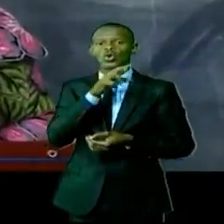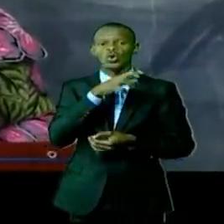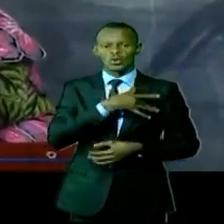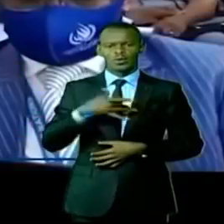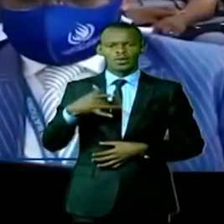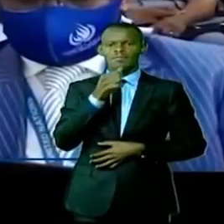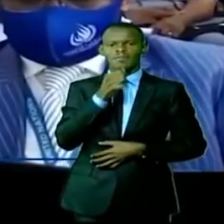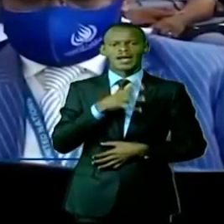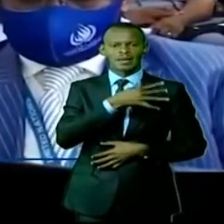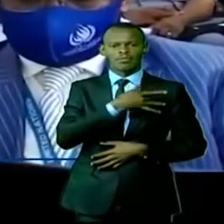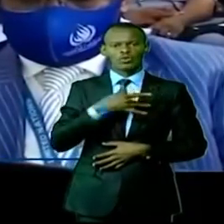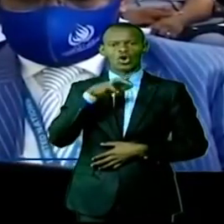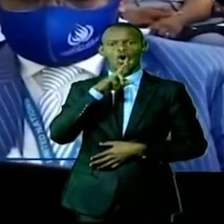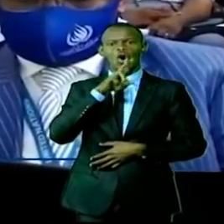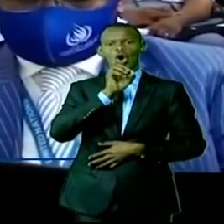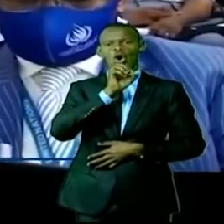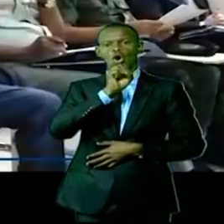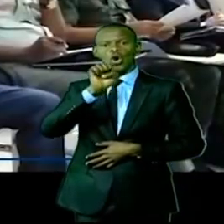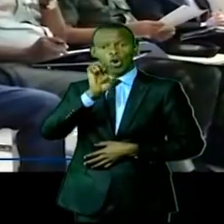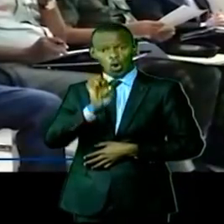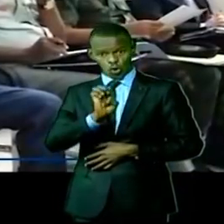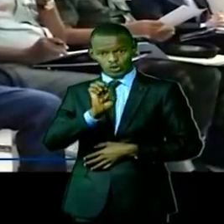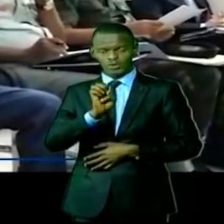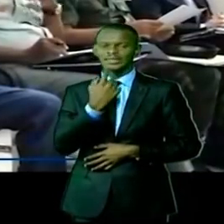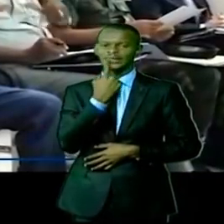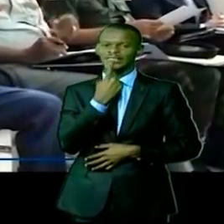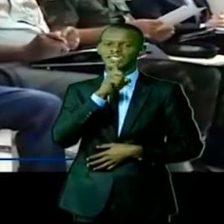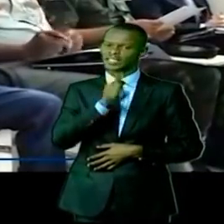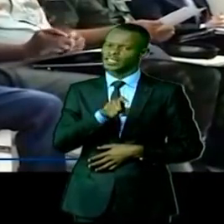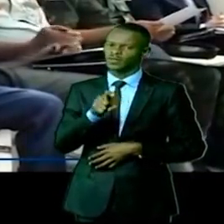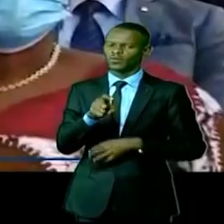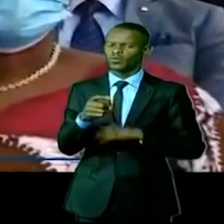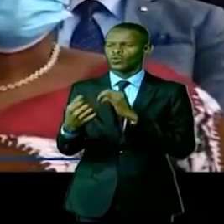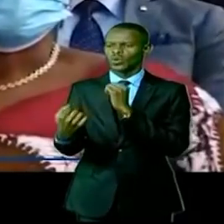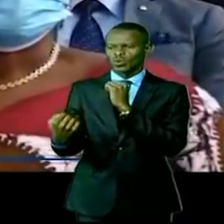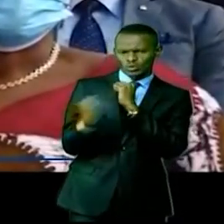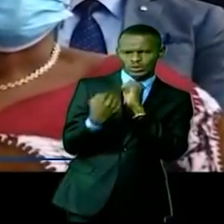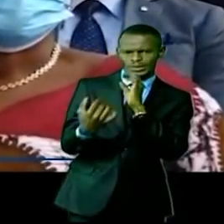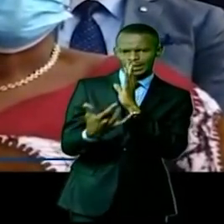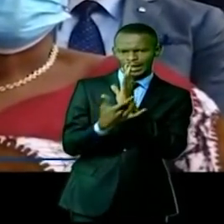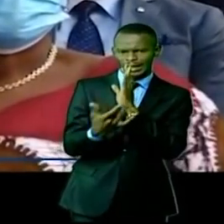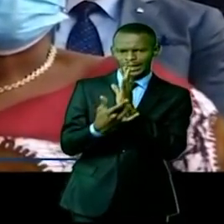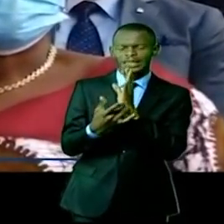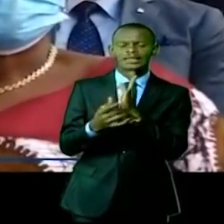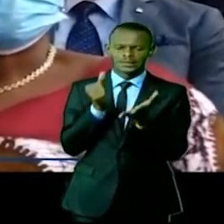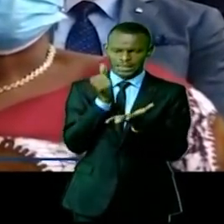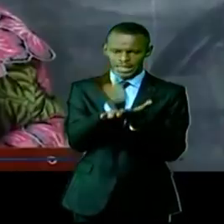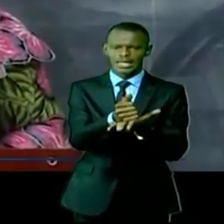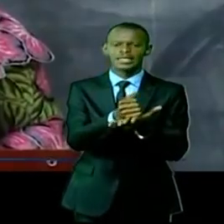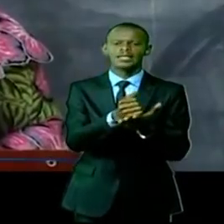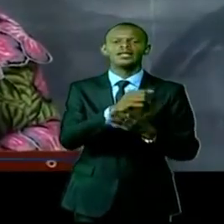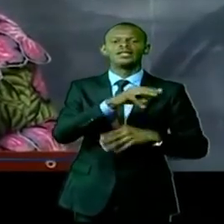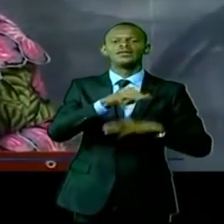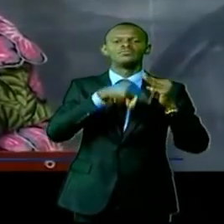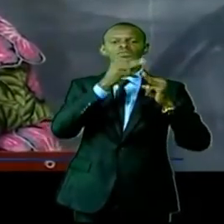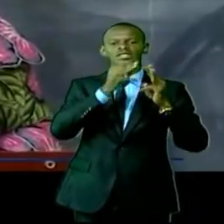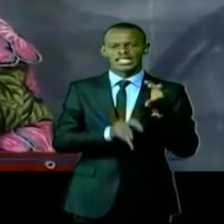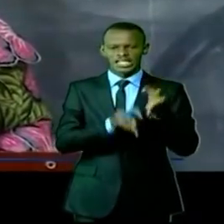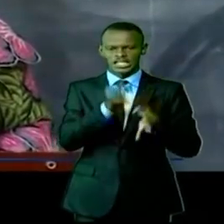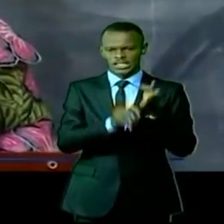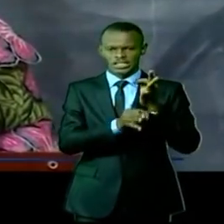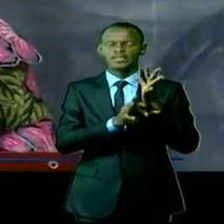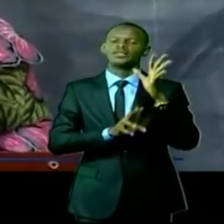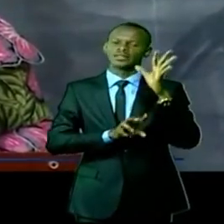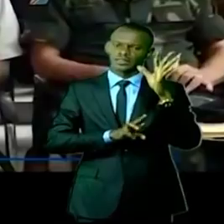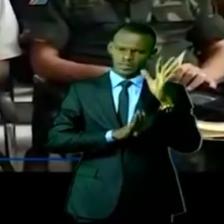est associé à un appui technique, il y a moyen de faire triompher la justice. A noter que cette réunion a été organisée en présence